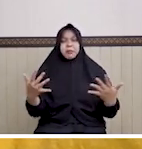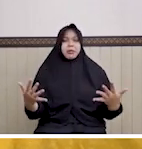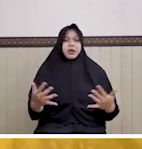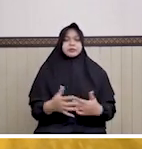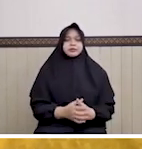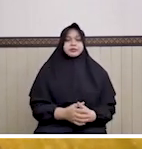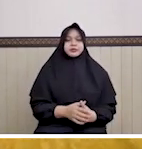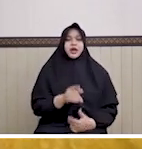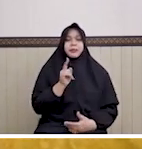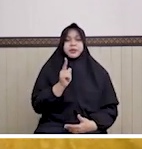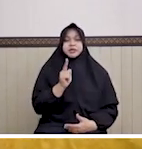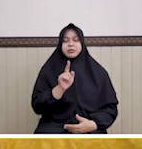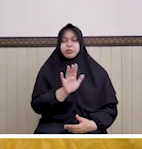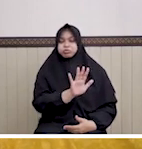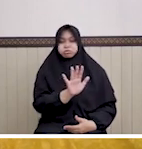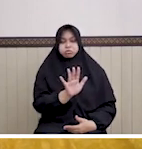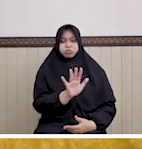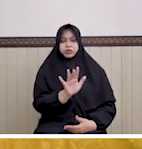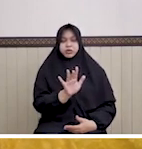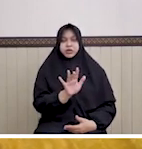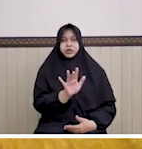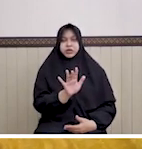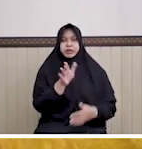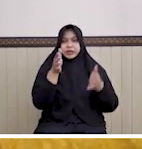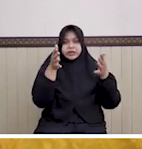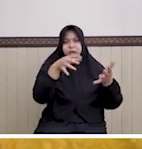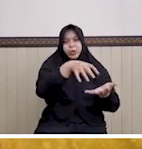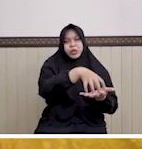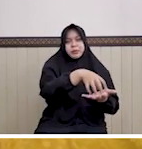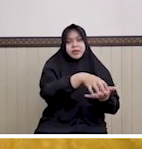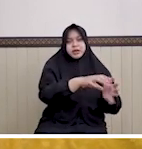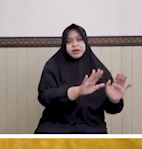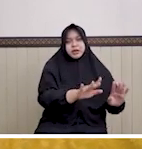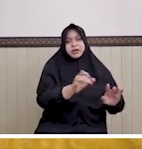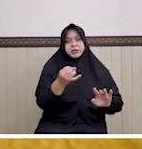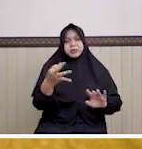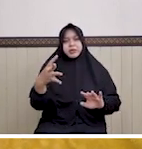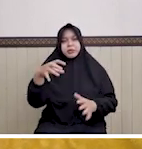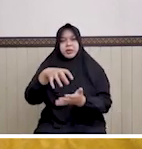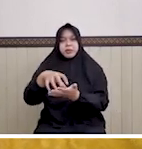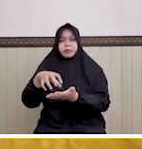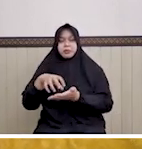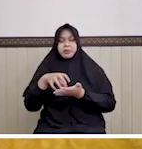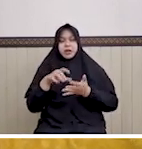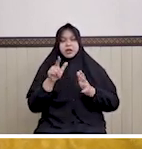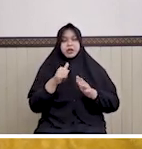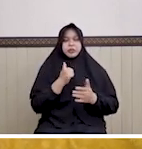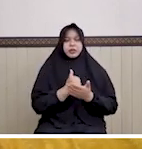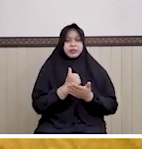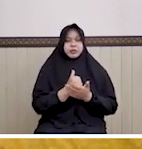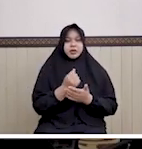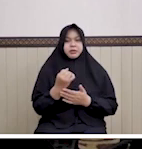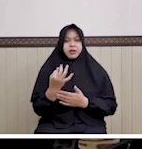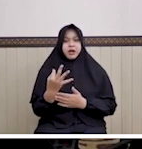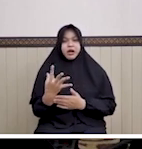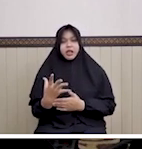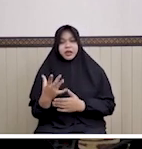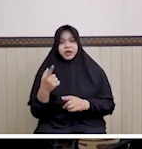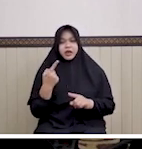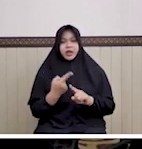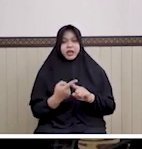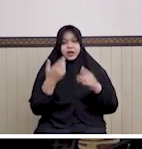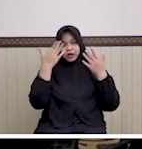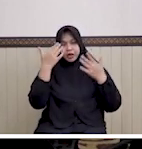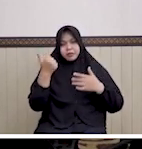karena bukan cuma di satu tempat saja tapi di beberapa tempat itu beberapa kali kenapa